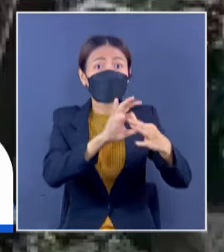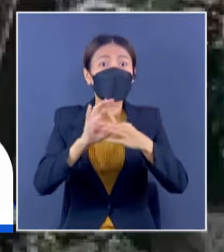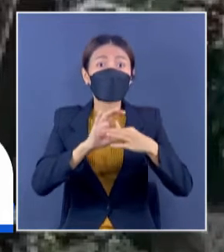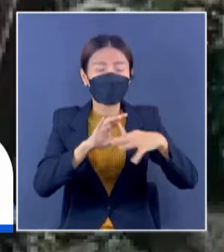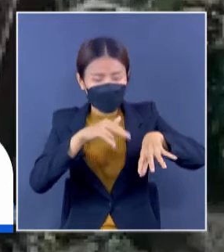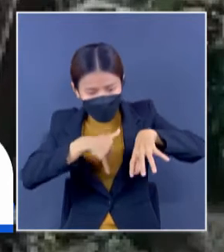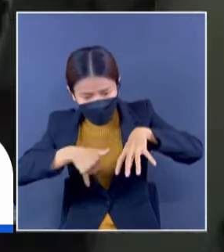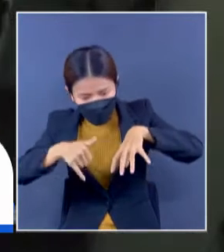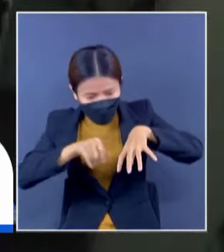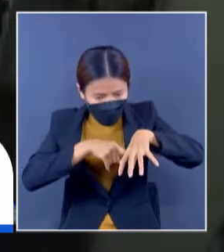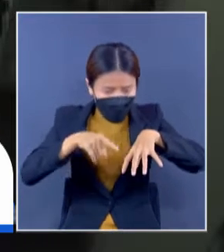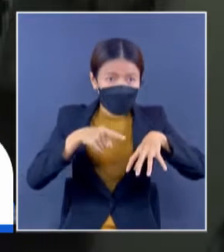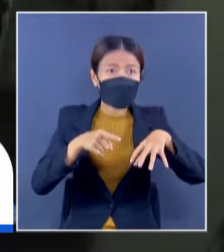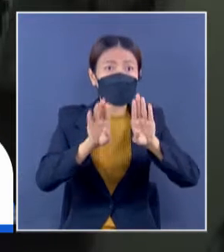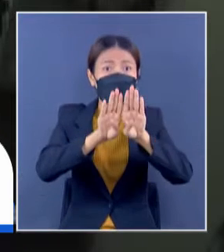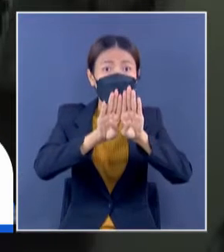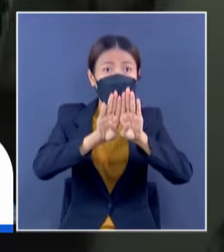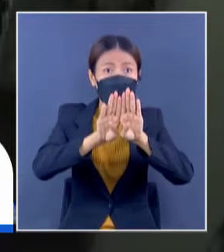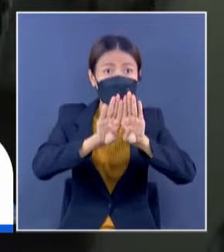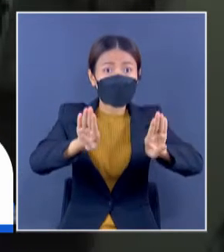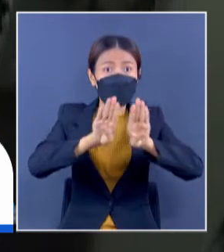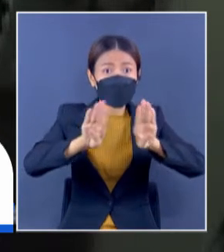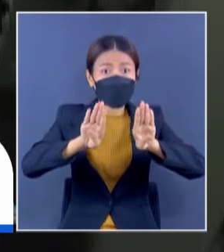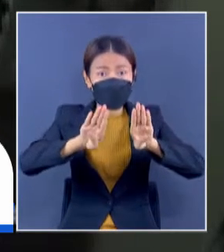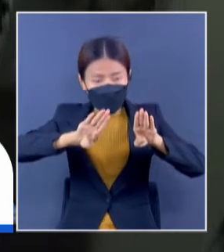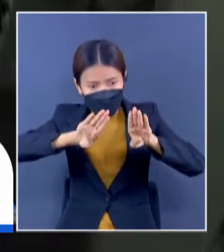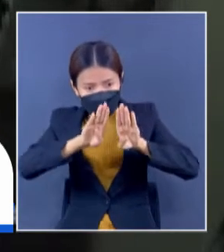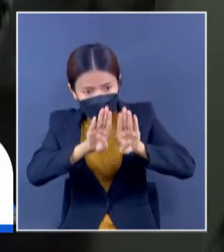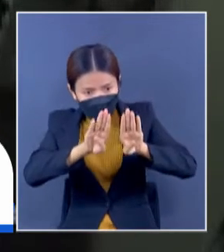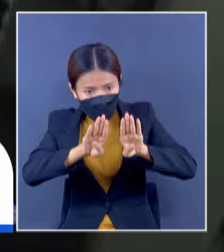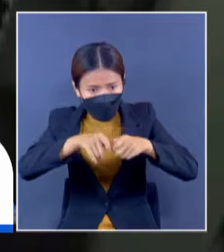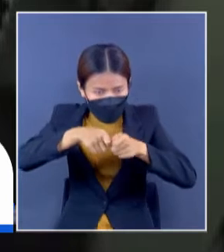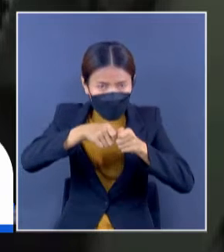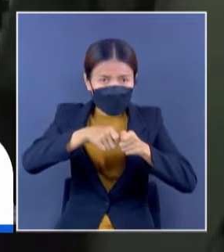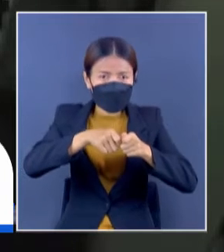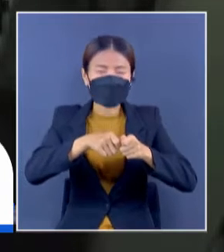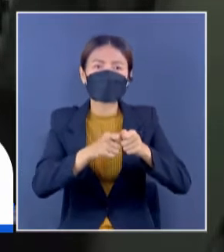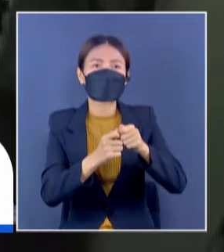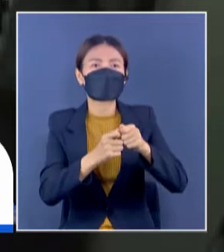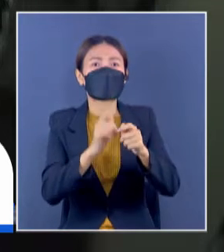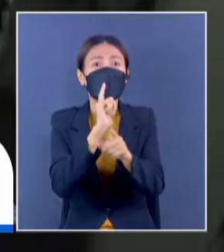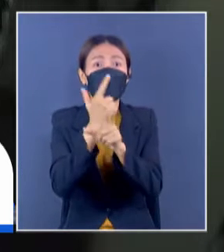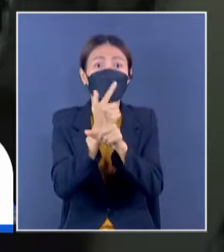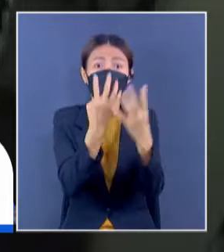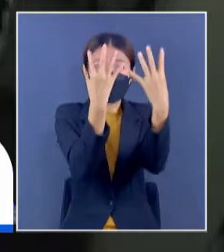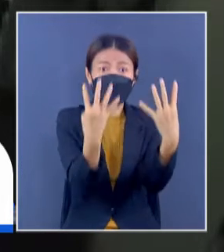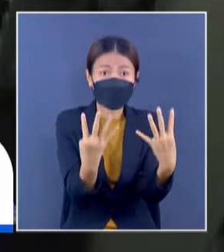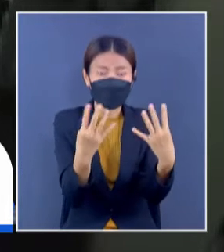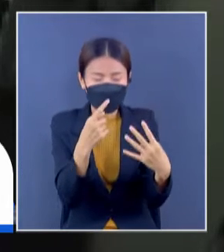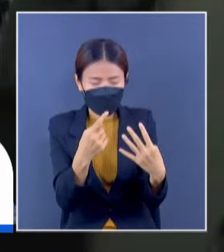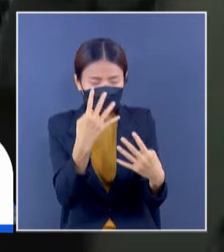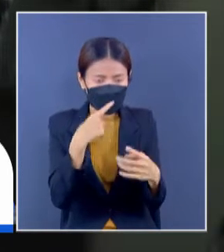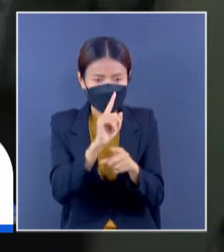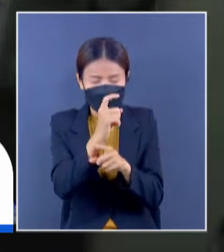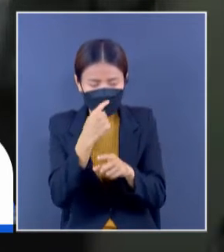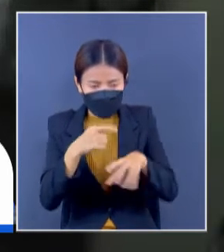แล้วงัดหน้าต่างอีกครั้งนึงปรากฏว่างัดไปเจอลูกกรงเหล็กดัดเลยเปลี่ยนใจค่ะก็เลยมาขโมยของที่วางอยู่นอ